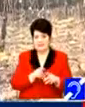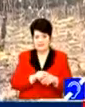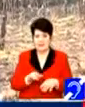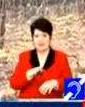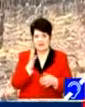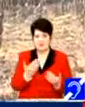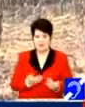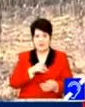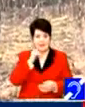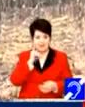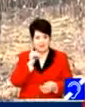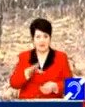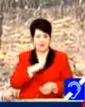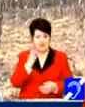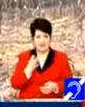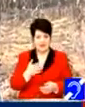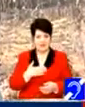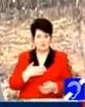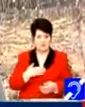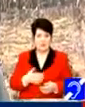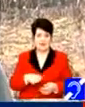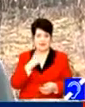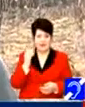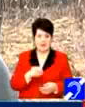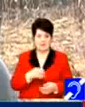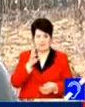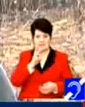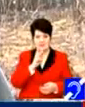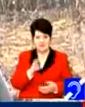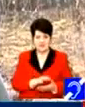eram mai tinerei și chiar și când eram noi salariați,